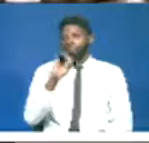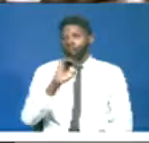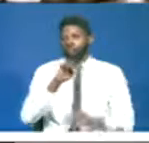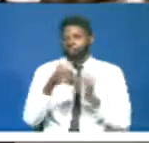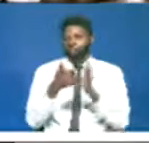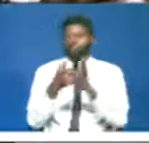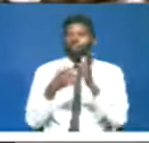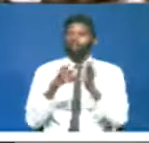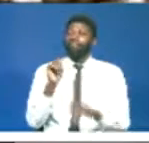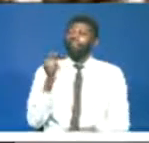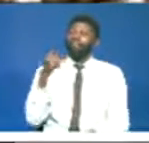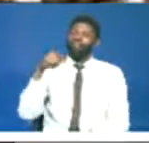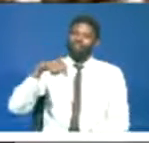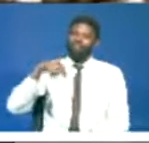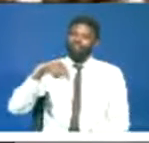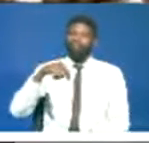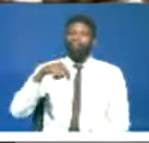hapa Kirinyaga.